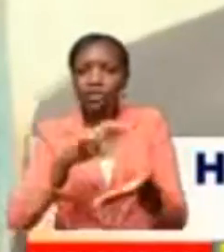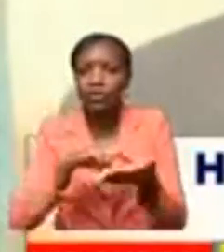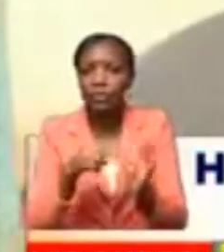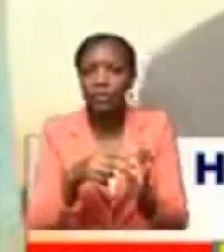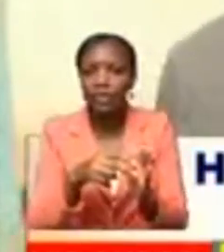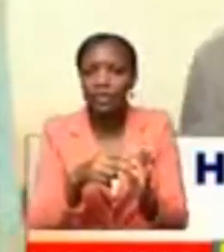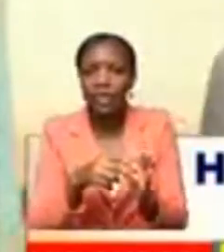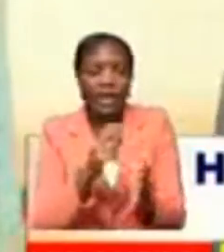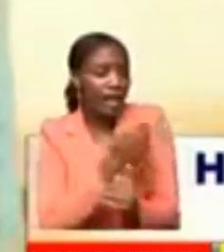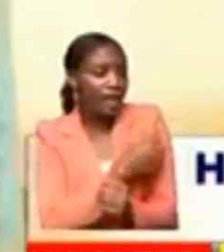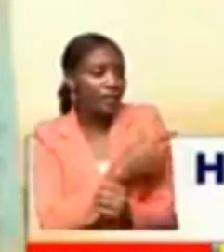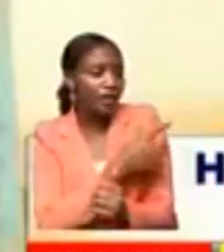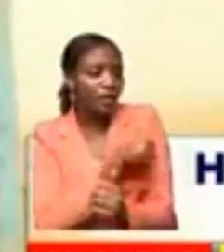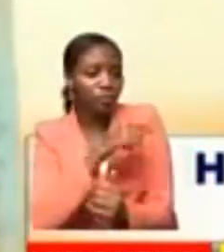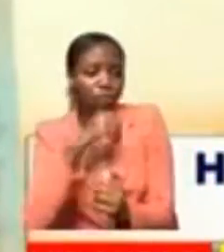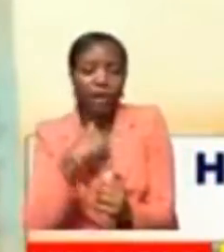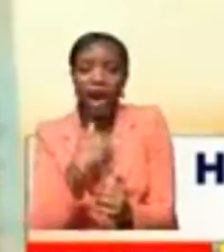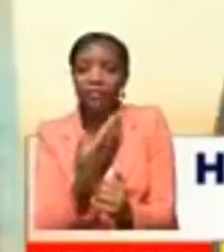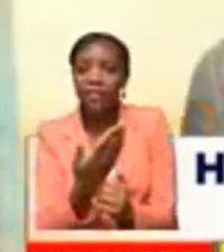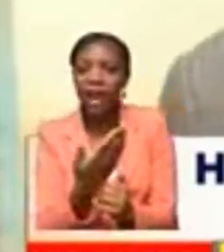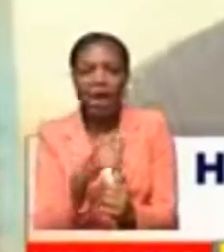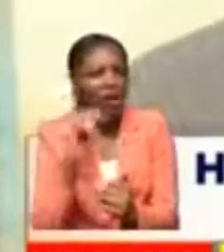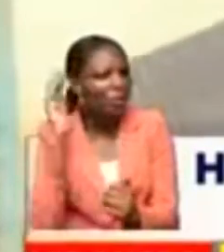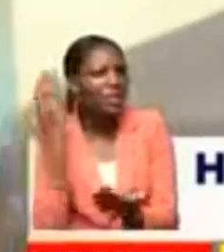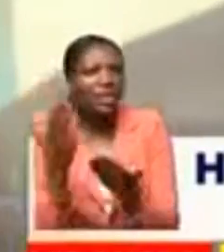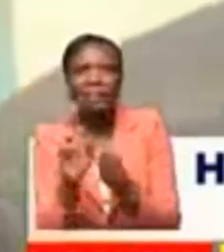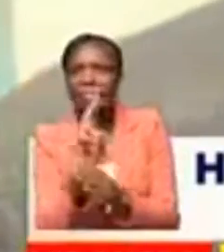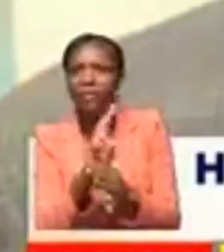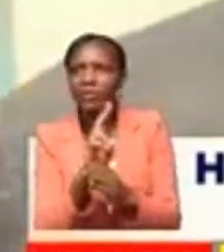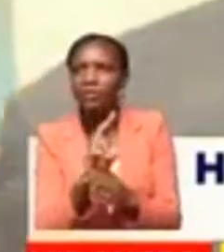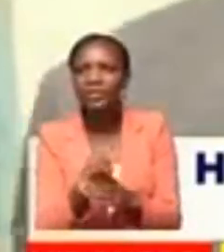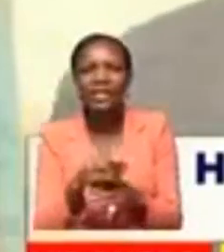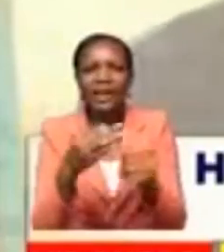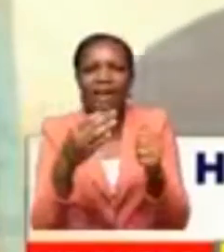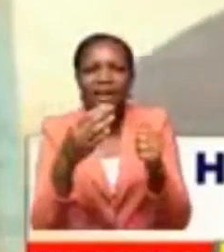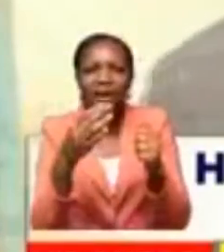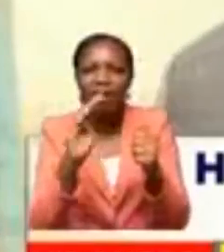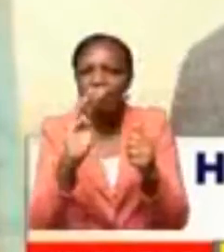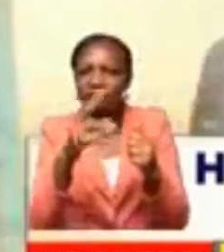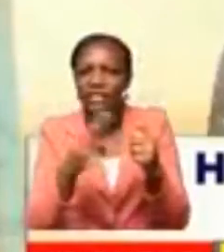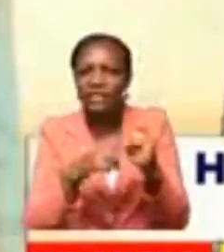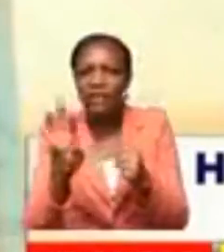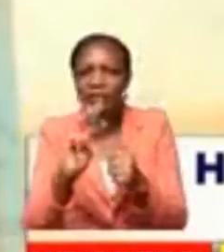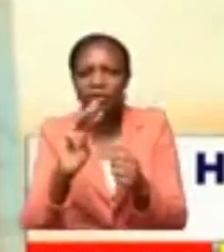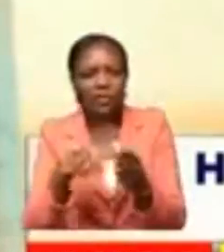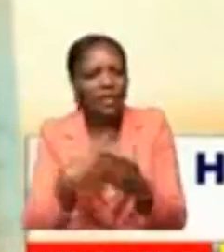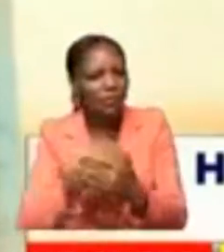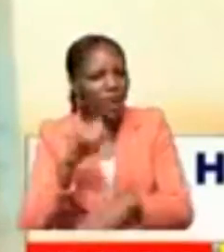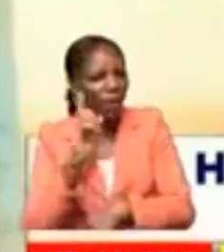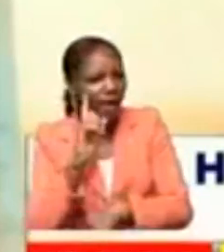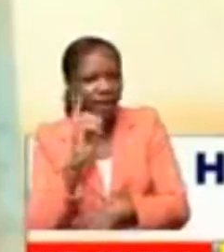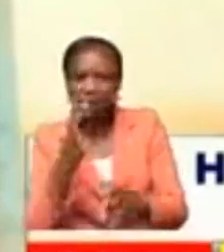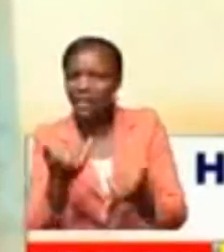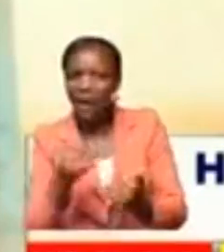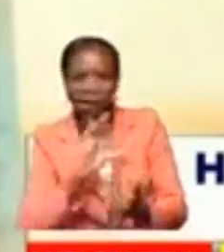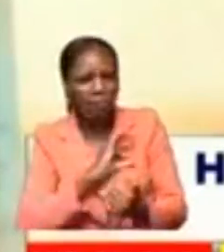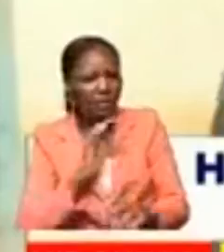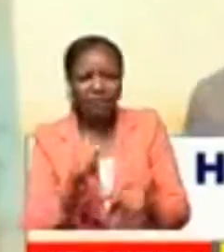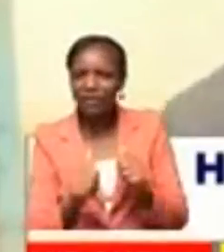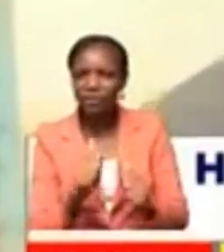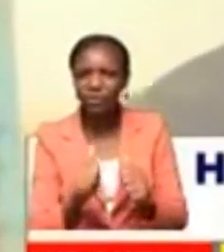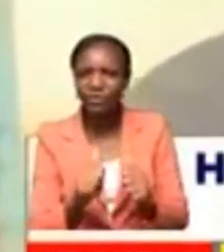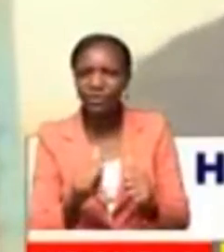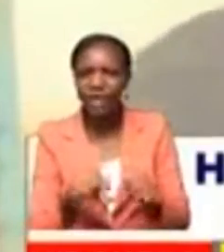Elgon hospital ambayo inasemekana imetumia around 57 million, tunasikitika kwamba mpaka sasa tunapoongea tunaanza